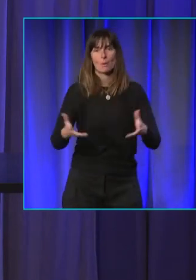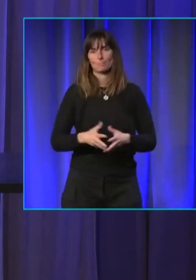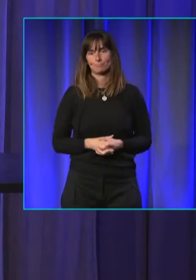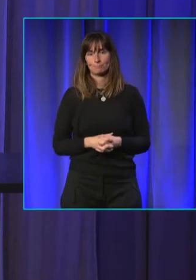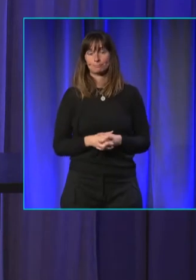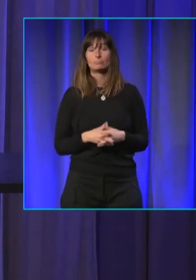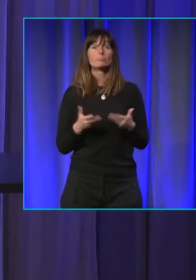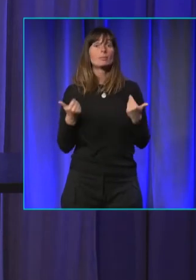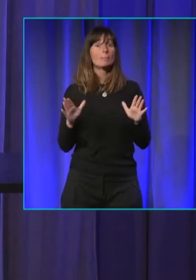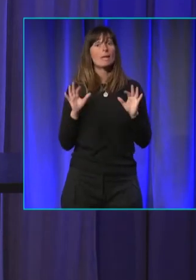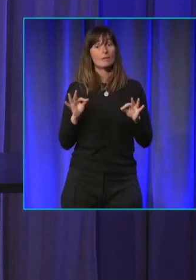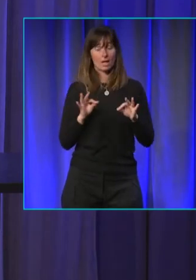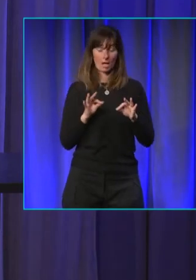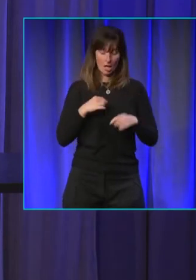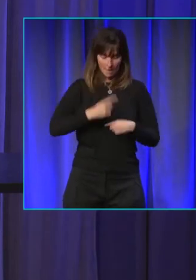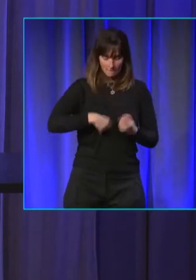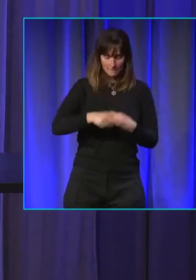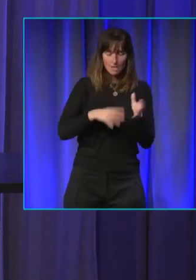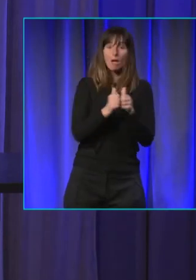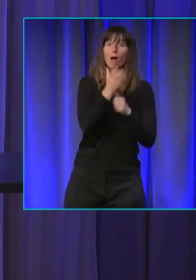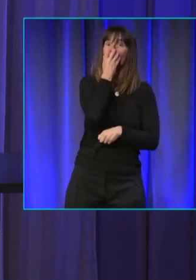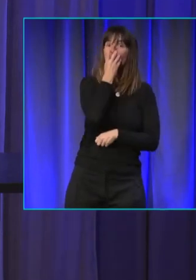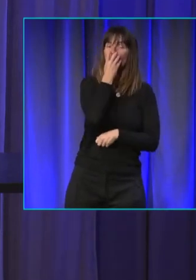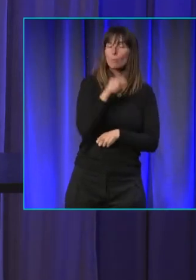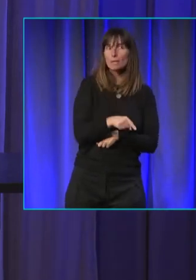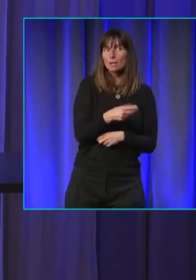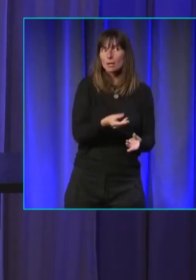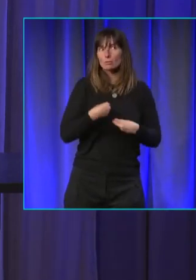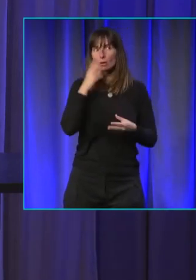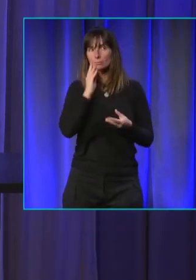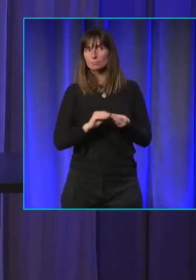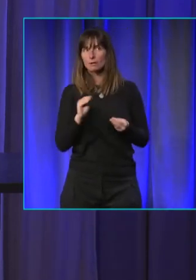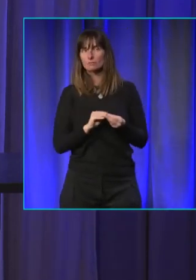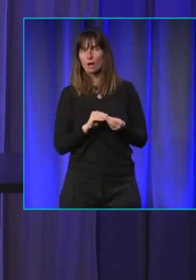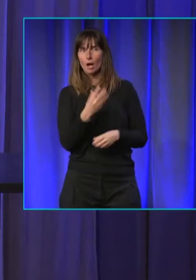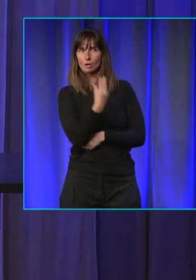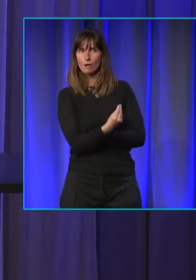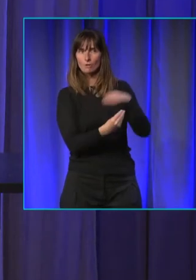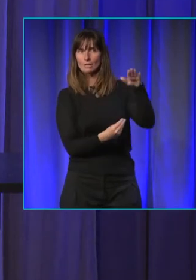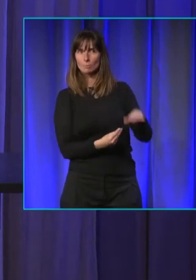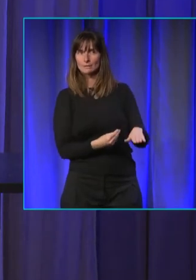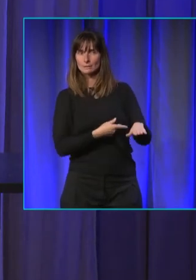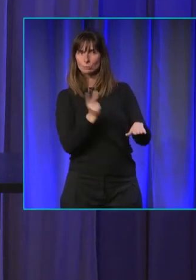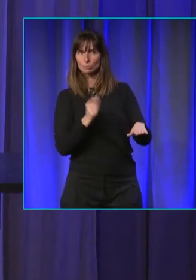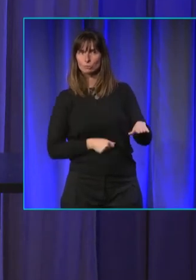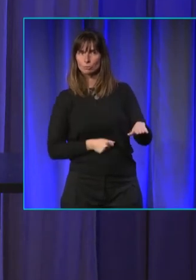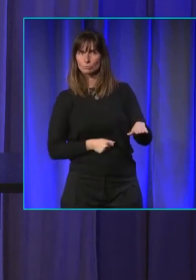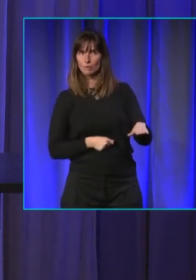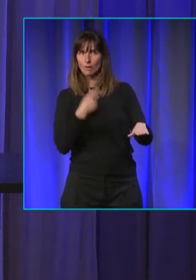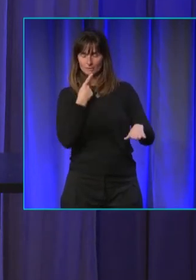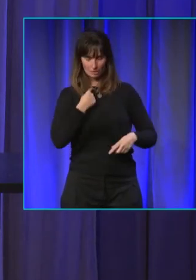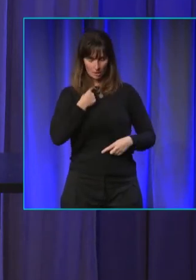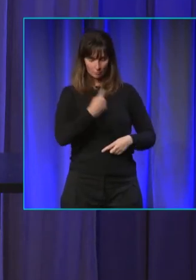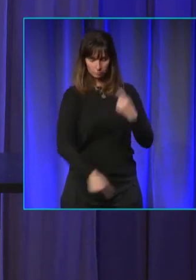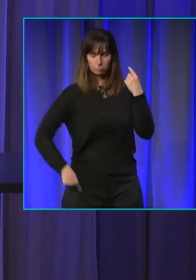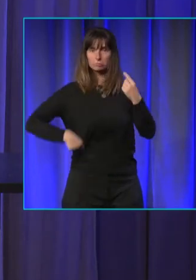Mais peut-être que la filière aérobie, la question qu'on peut se poser, c'est l'enfant étant plus petit, les temps de circulation de l'oxygène, en